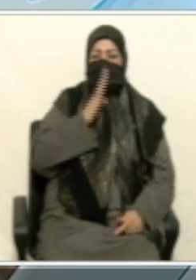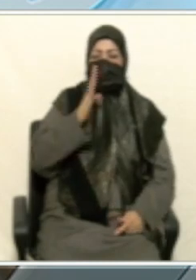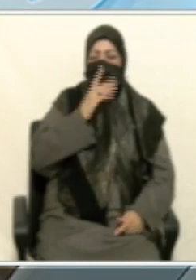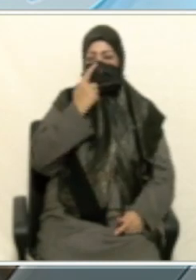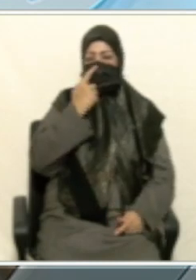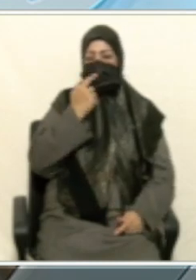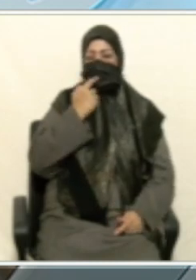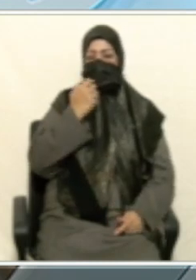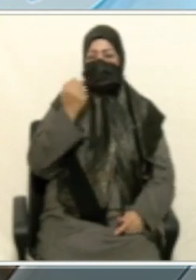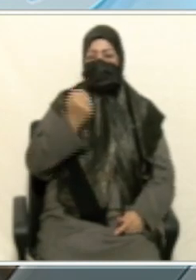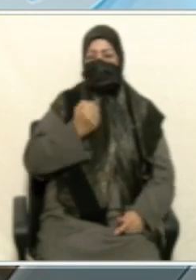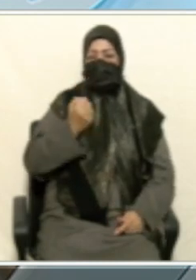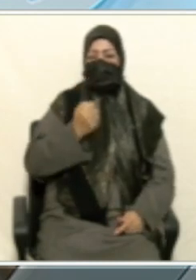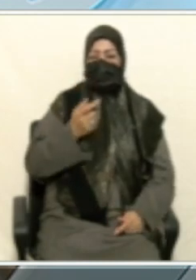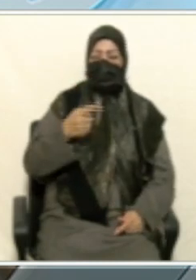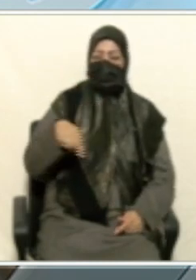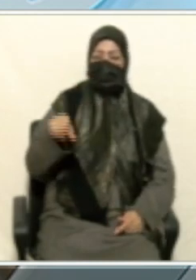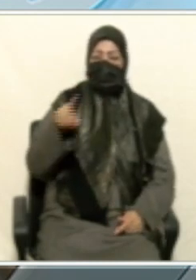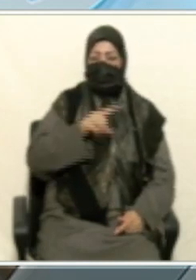الملائكة